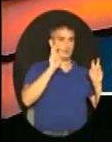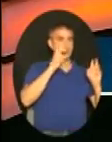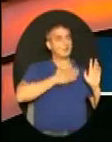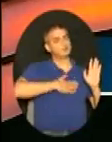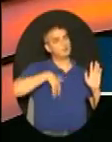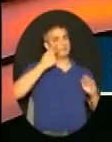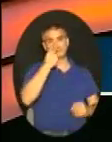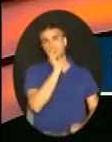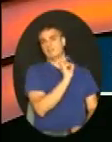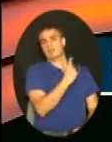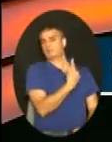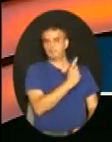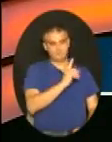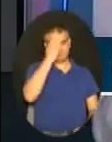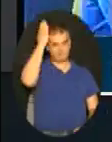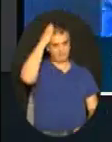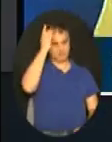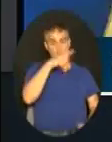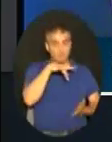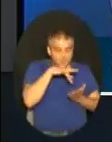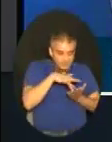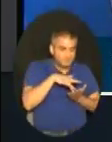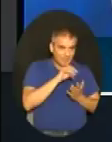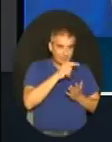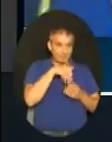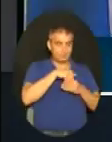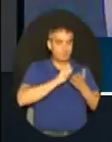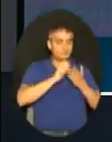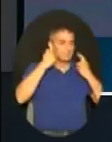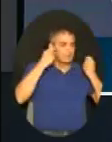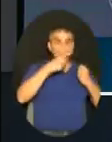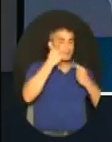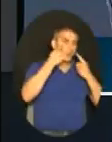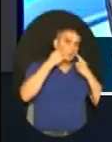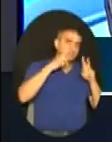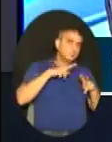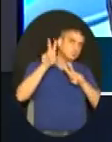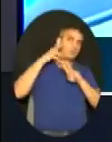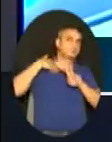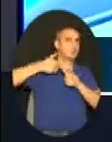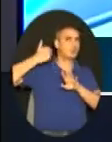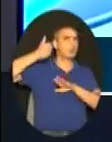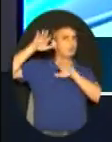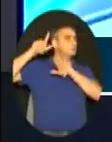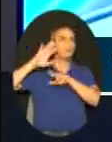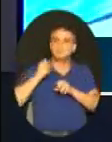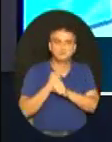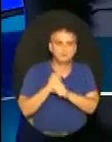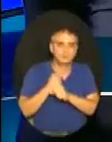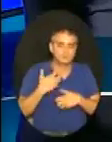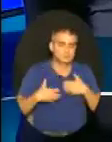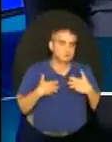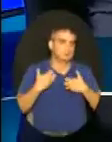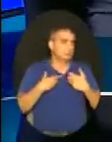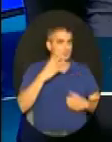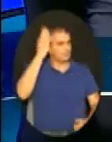המיועד בעיני עצמו, וזה בנט, שבנט נמצא עומדה במשרד החינוך, אבל עיניו לרשות ממשלה. מה זה גורם? לתסכול.